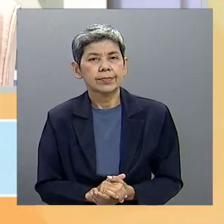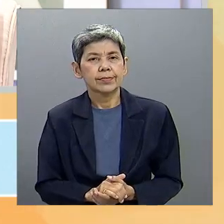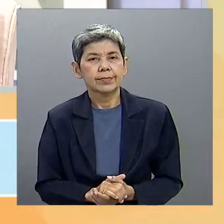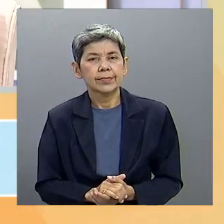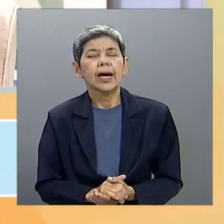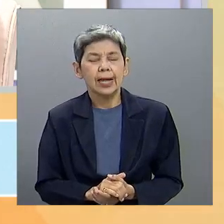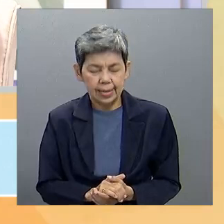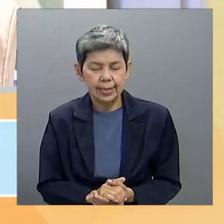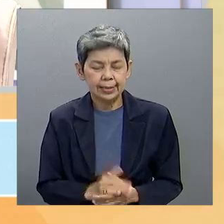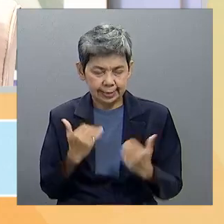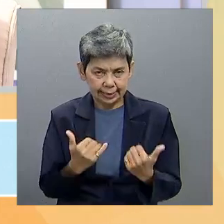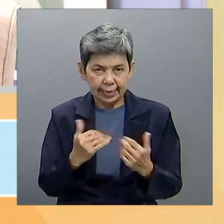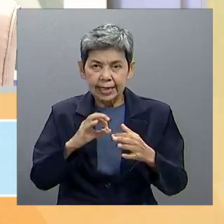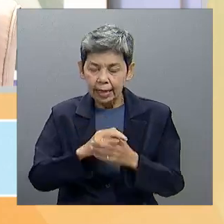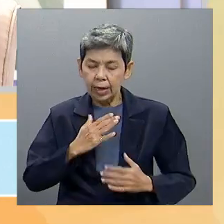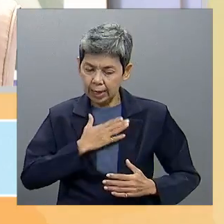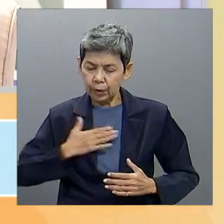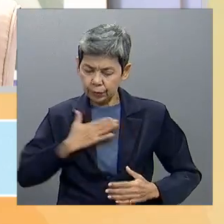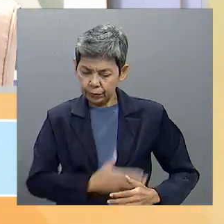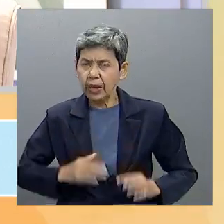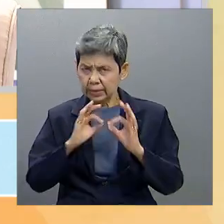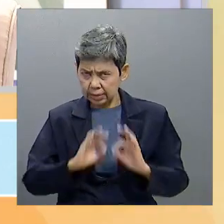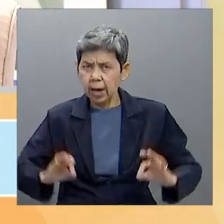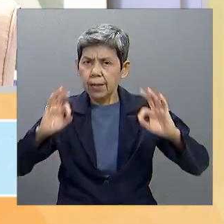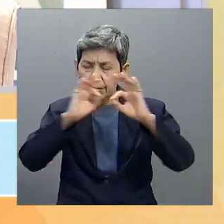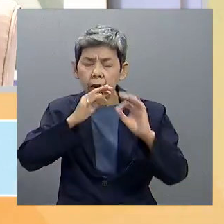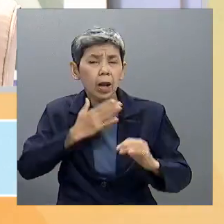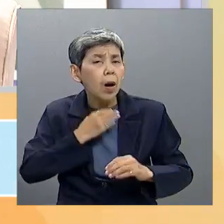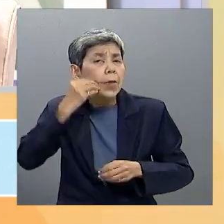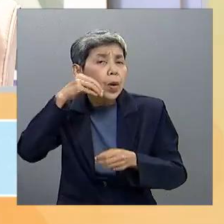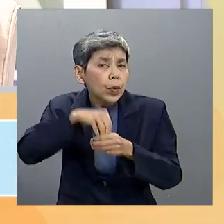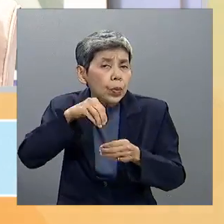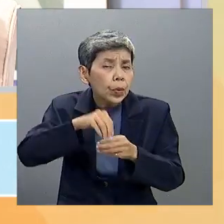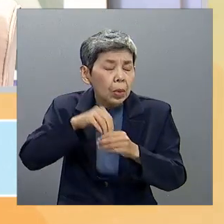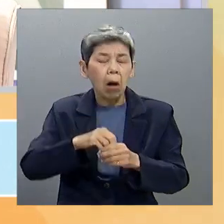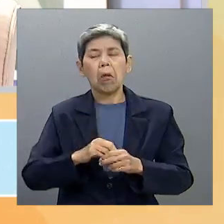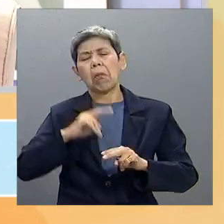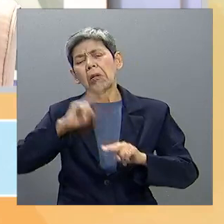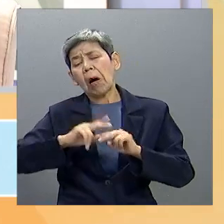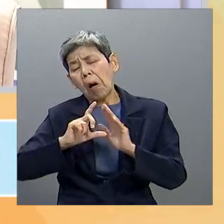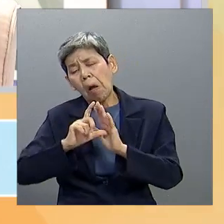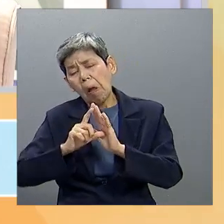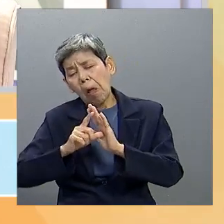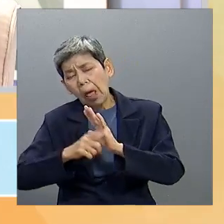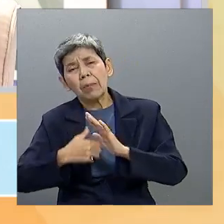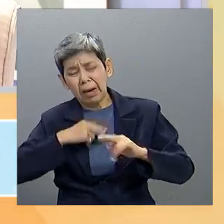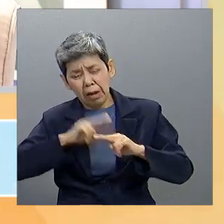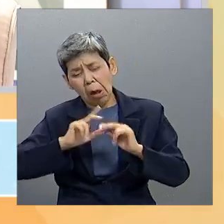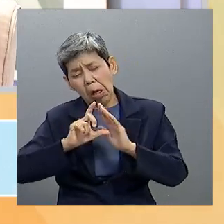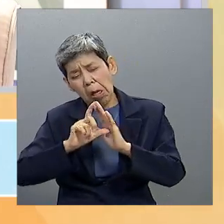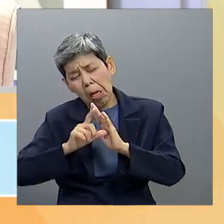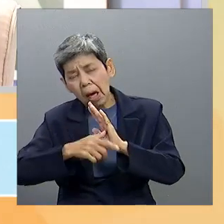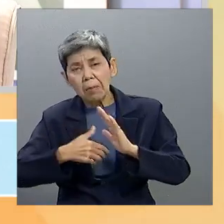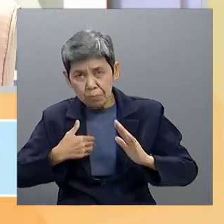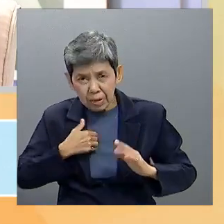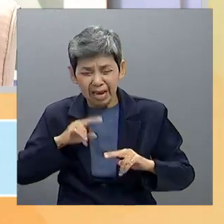นอนว่าในเรื่องของการดูแลตัวเองนะคะหลายคนบอกว่าจะอยู่บ้านก็ต้องมาเสี่ยงภาวะนั่งนานแต่จริงๆอ่ะภาวะนั่งนานคุณผู้ชมคะบางทีนั่งน